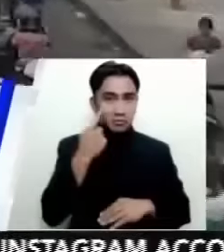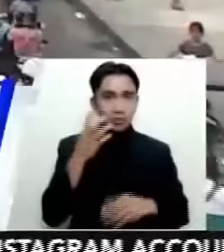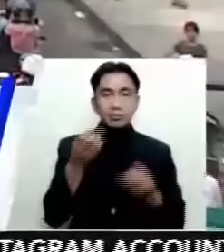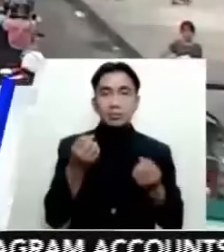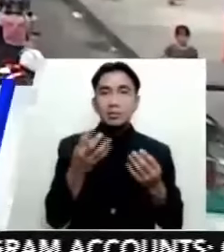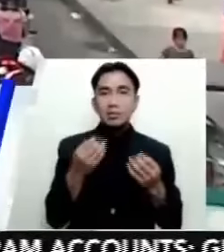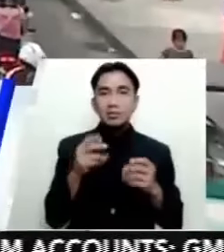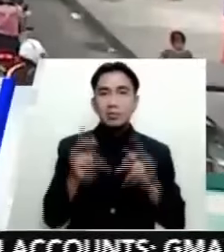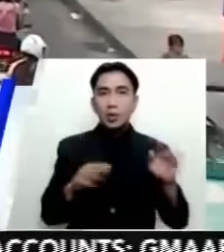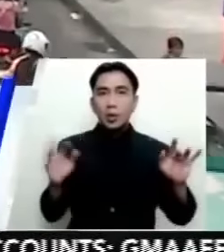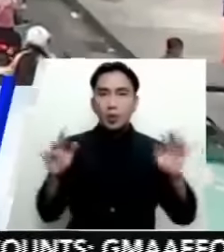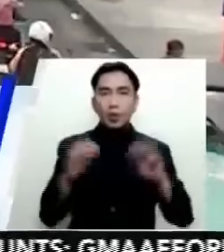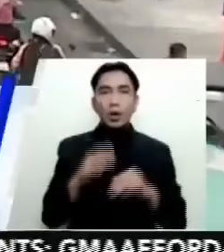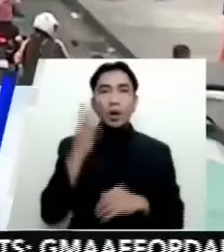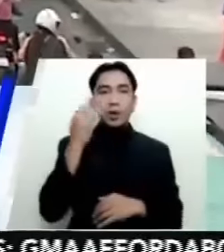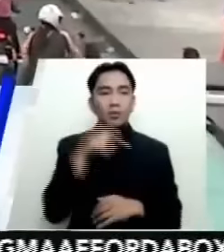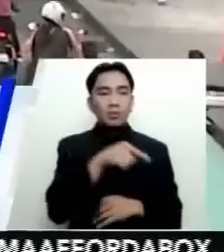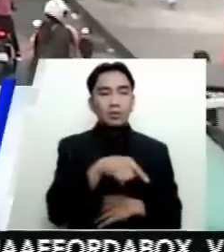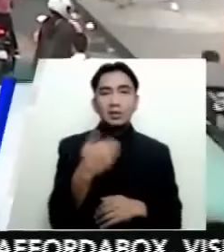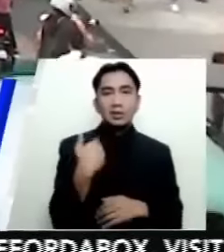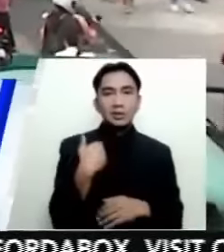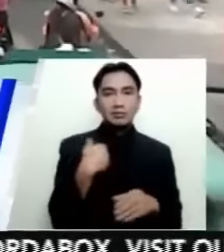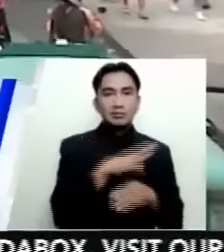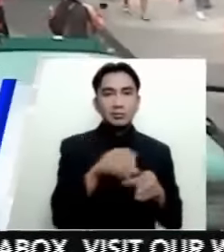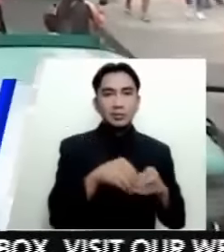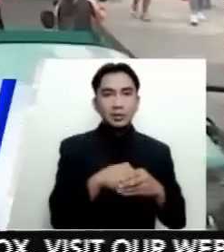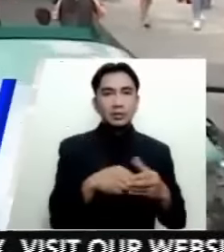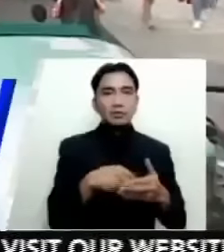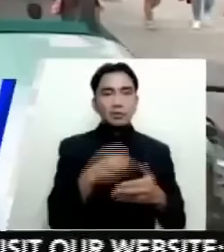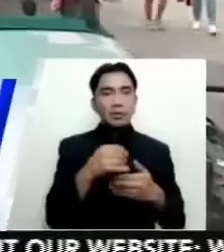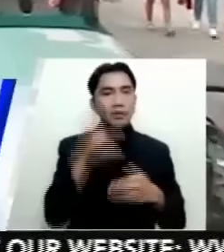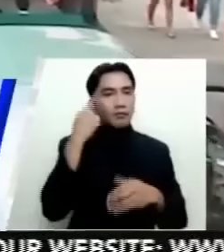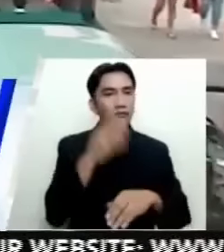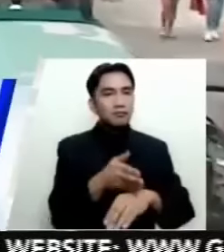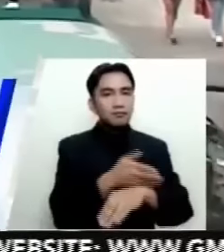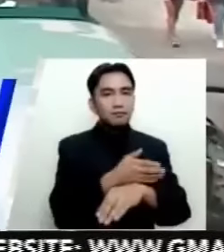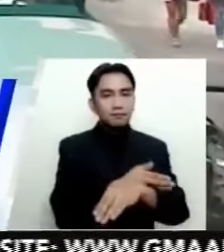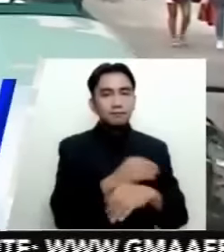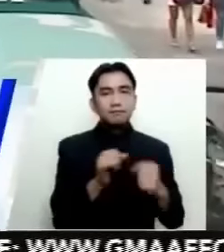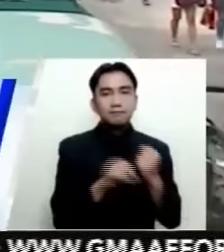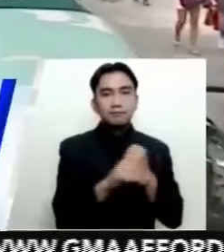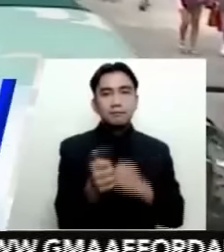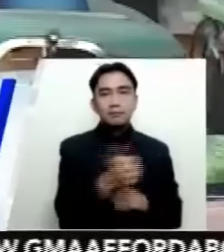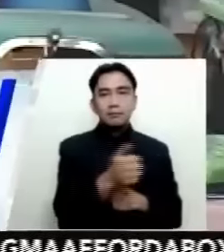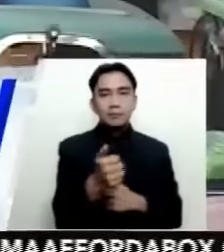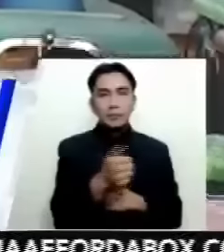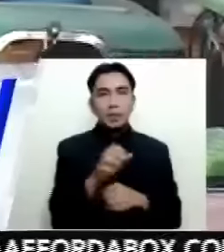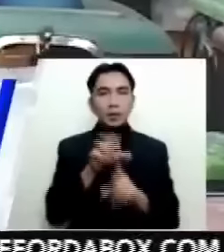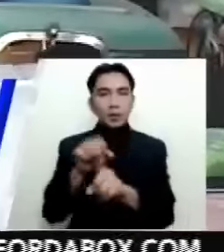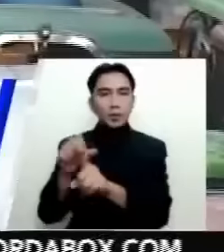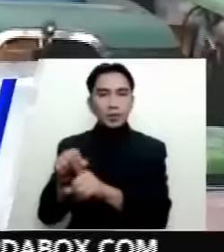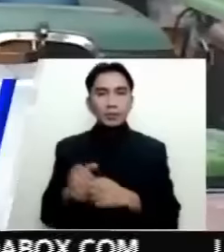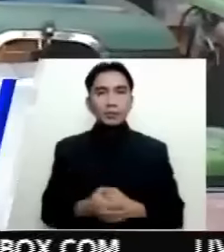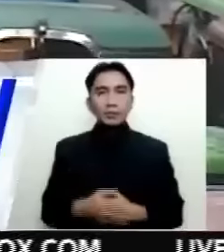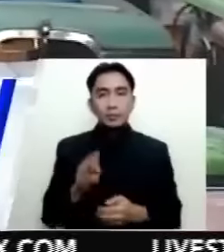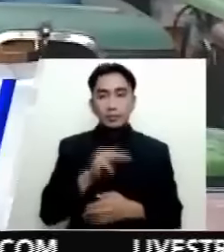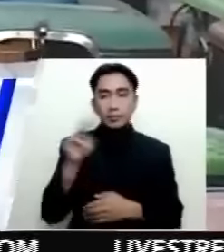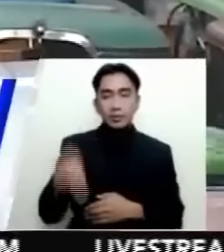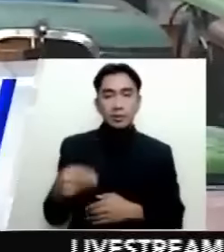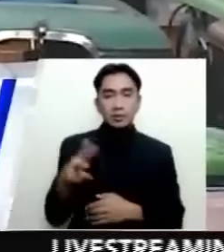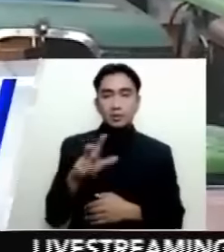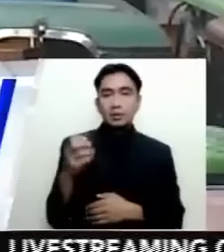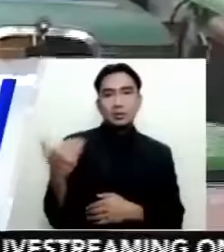Huhulihin na kasi ang mga unconsolidated na traditional jeep. Mahigit 300 ruta pa man din sa Metro Manila. Aming mga hindi pa rin consolidated ang mga